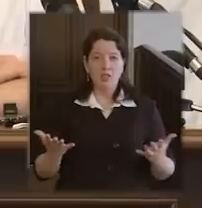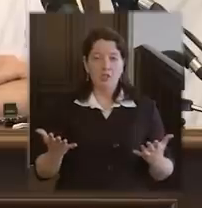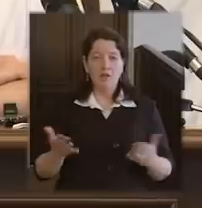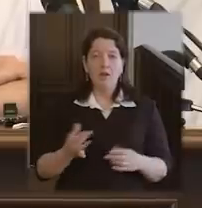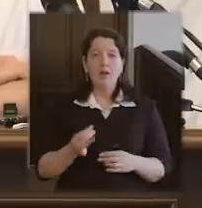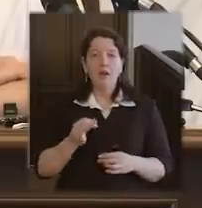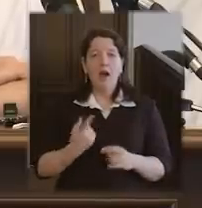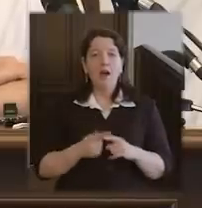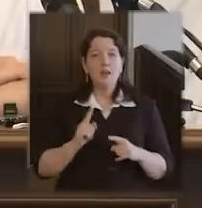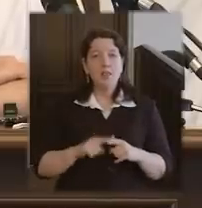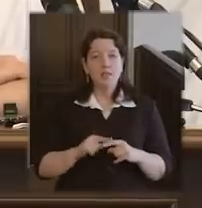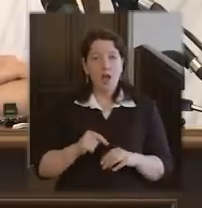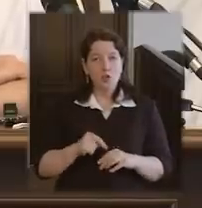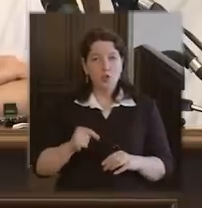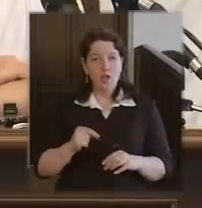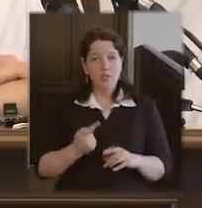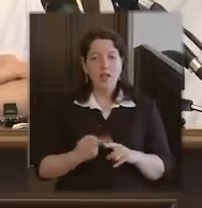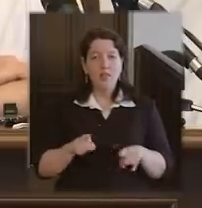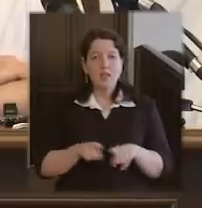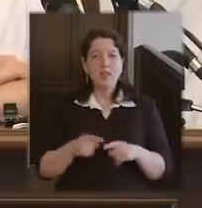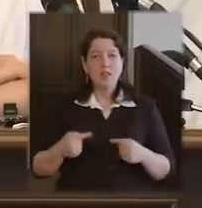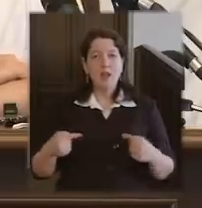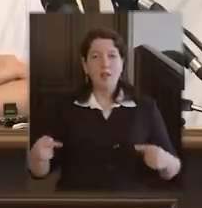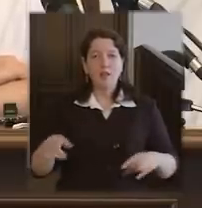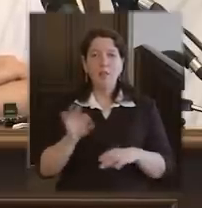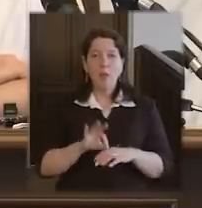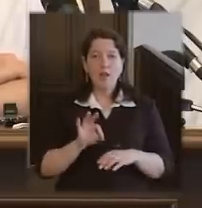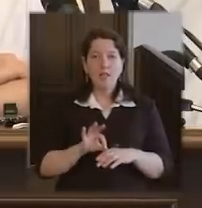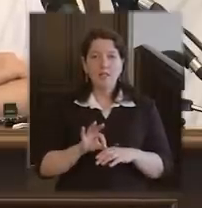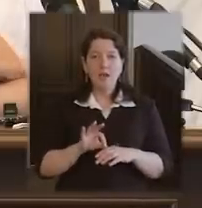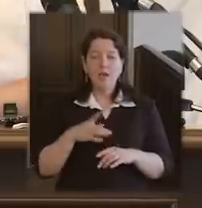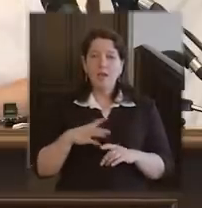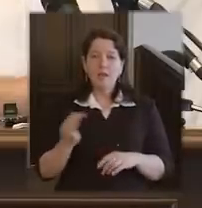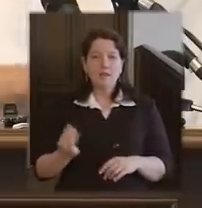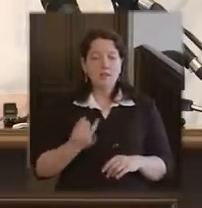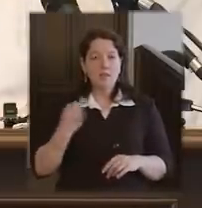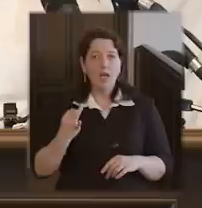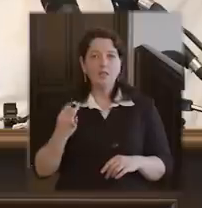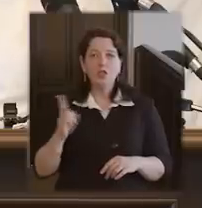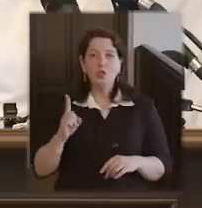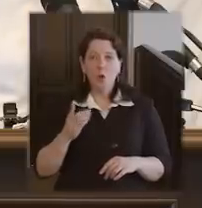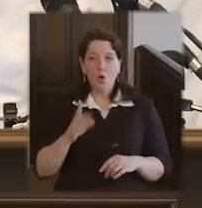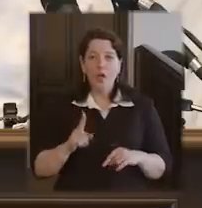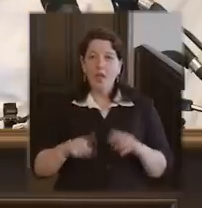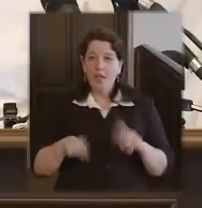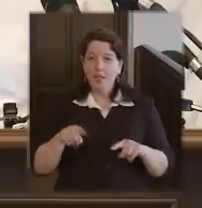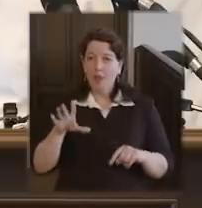Здесь и сомнений нет. А это ощутимые болезни. И вот, вы знаете, любопытно, что иногда